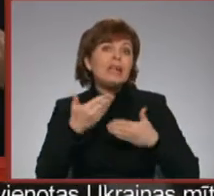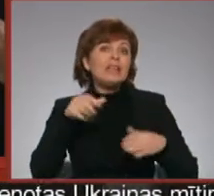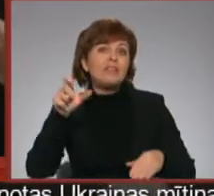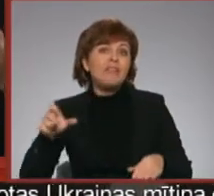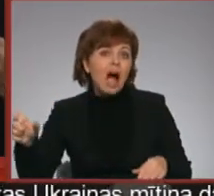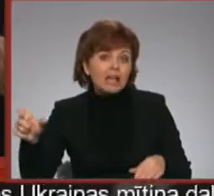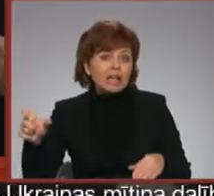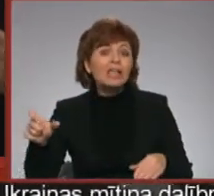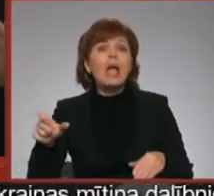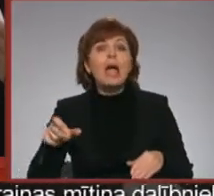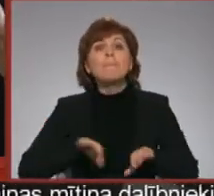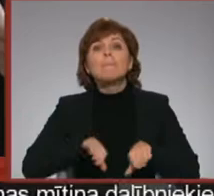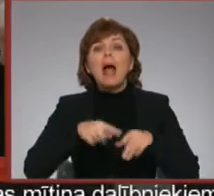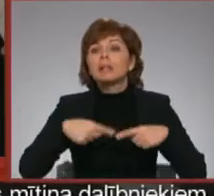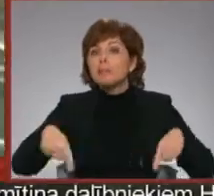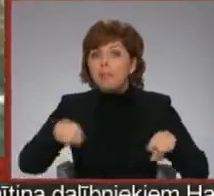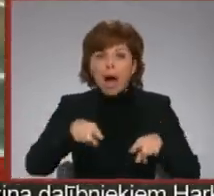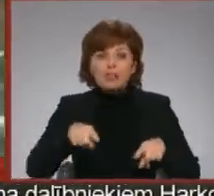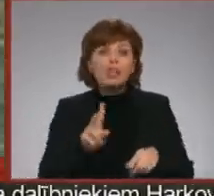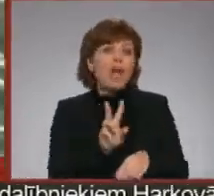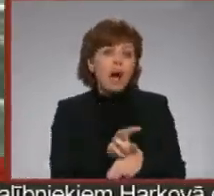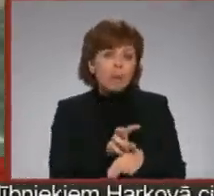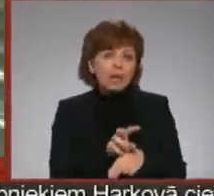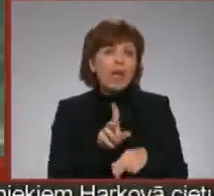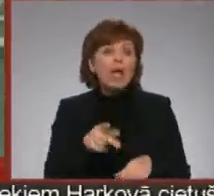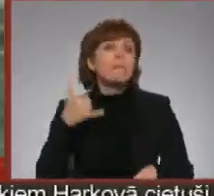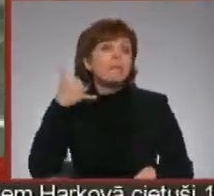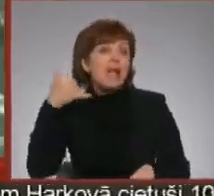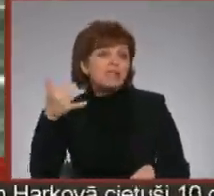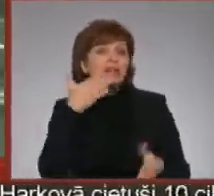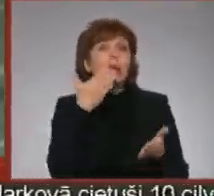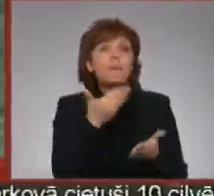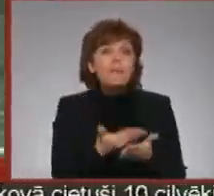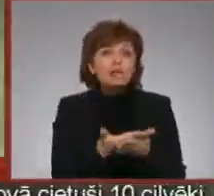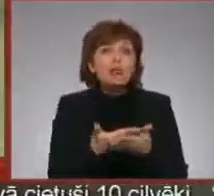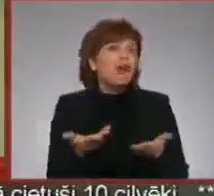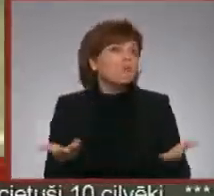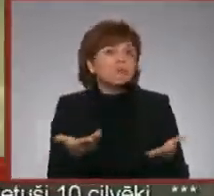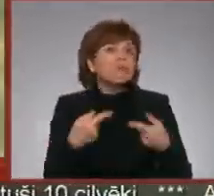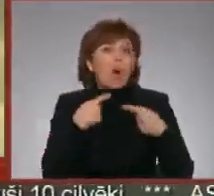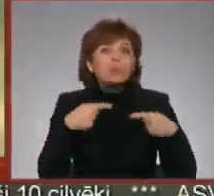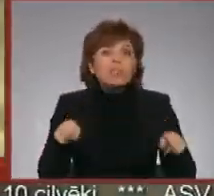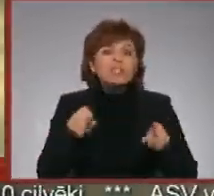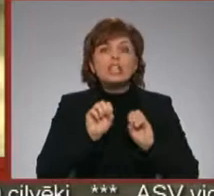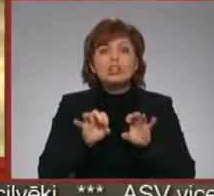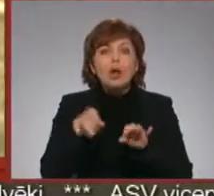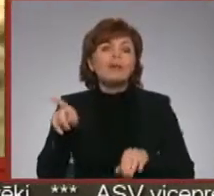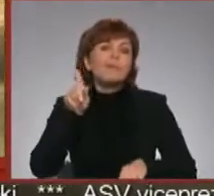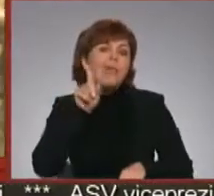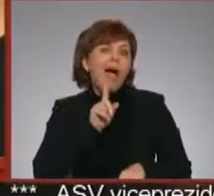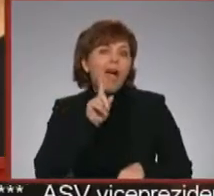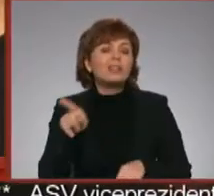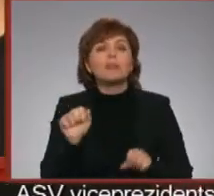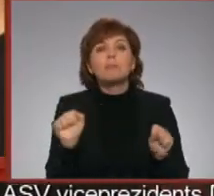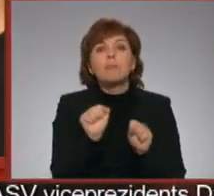tikpat kā neapmeklē. Piezvana, piesakās un neatnāk. Nav citu izskaidrojumu kā neērtības un baiļu sajūta, kas